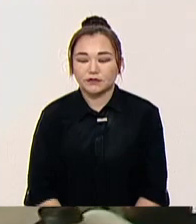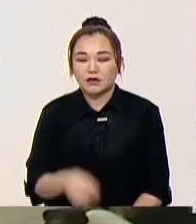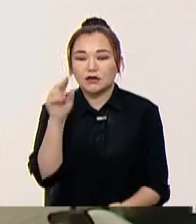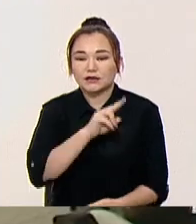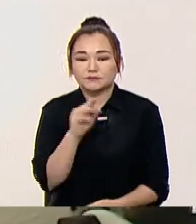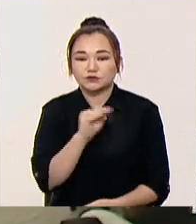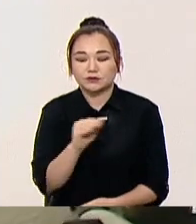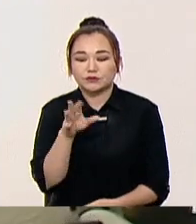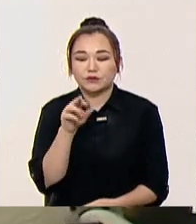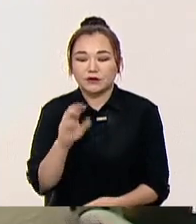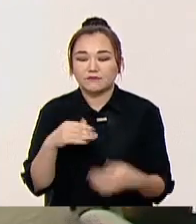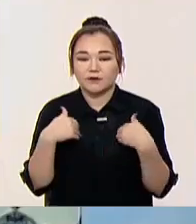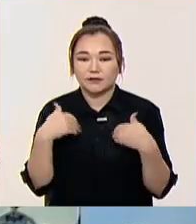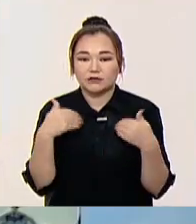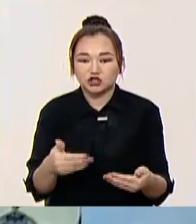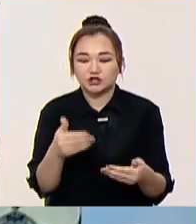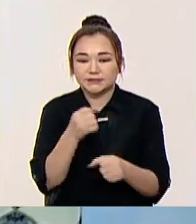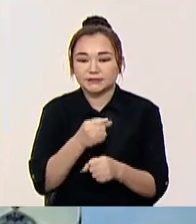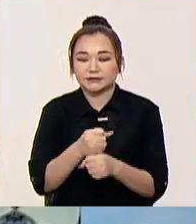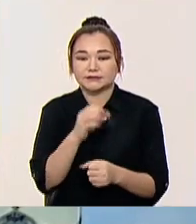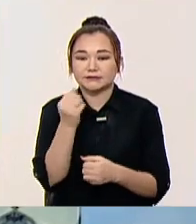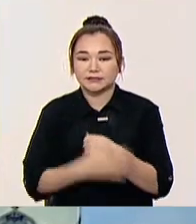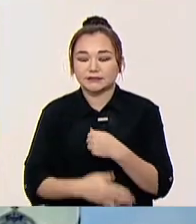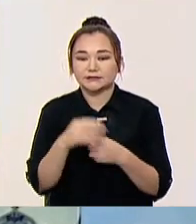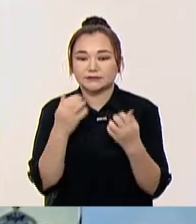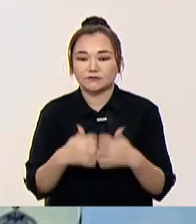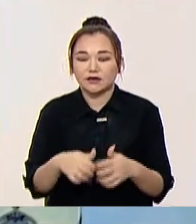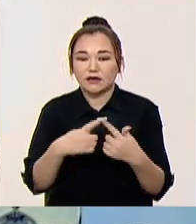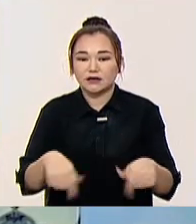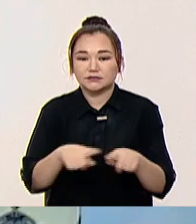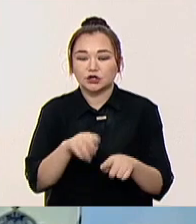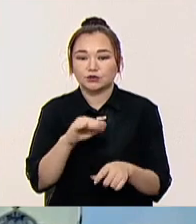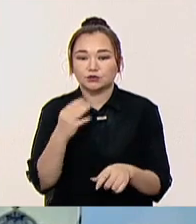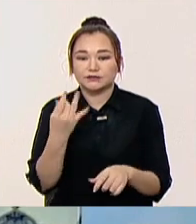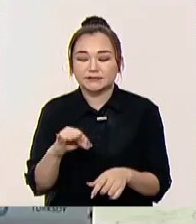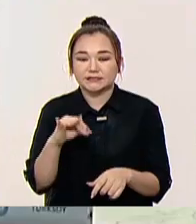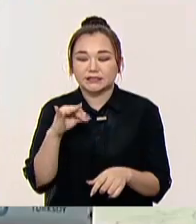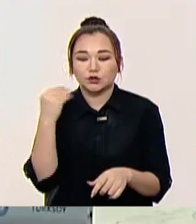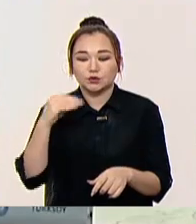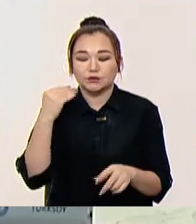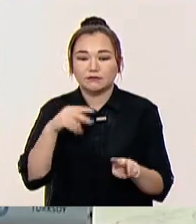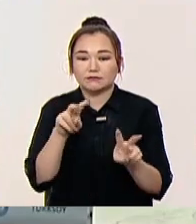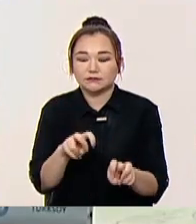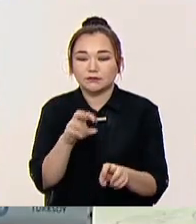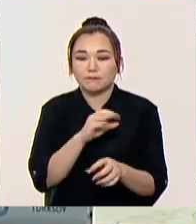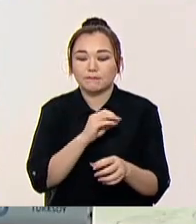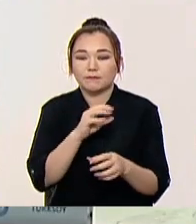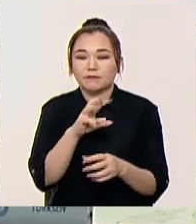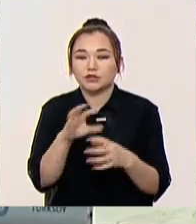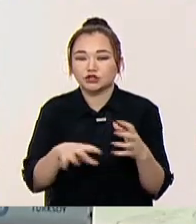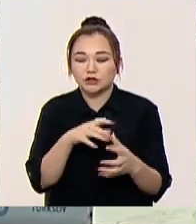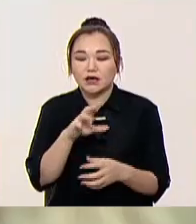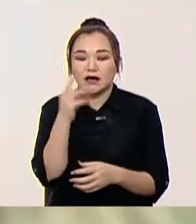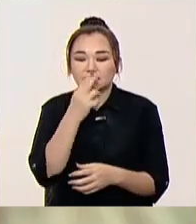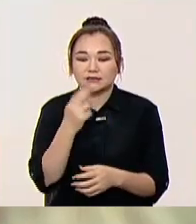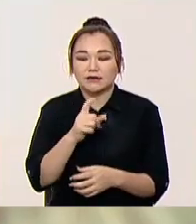касым-жомарт токаев предложил создать центр цифровизации организации тюркских государств на базе международного технопарка Астана